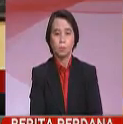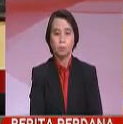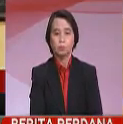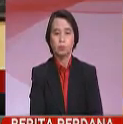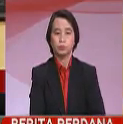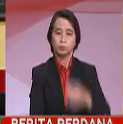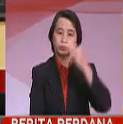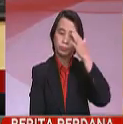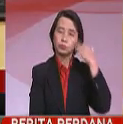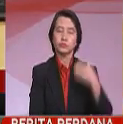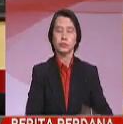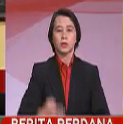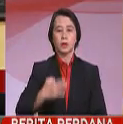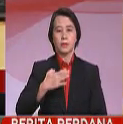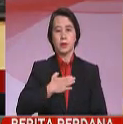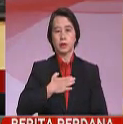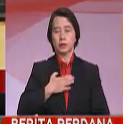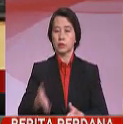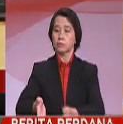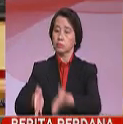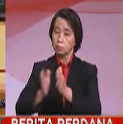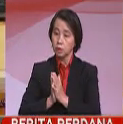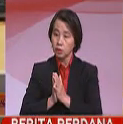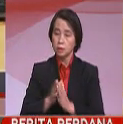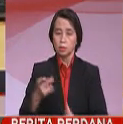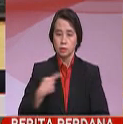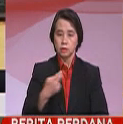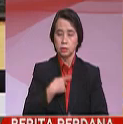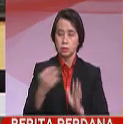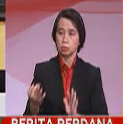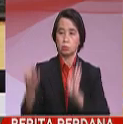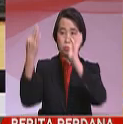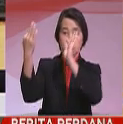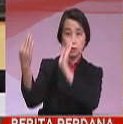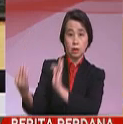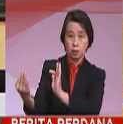Oleh itu, beta menyeru supaya kita menghadapinya